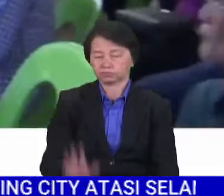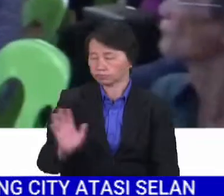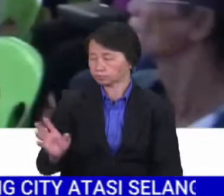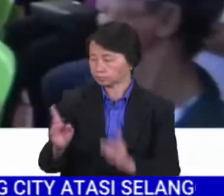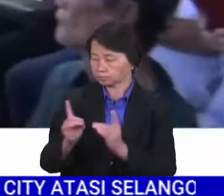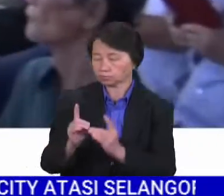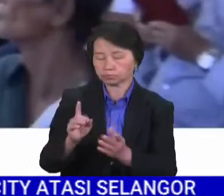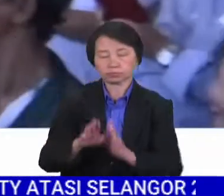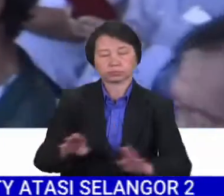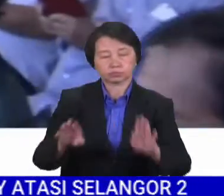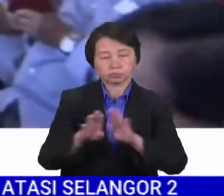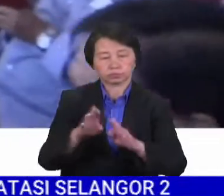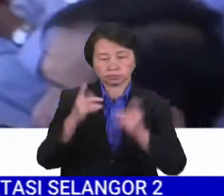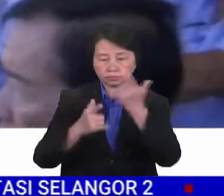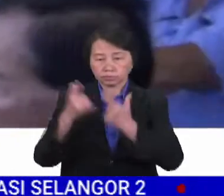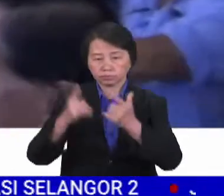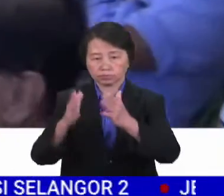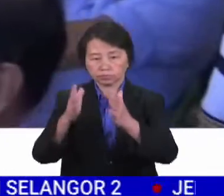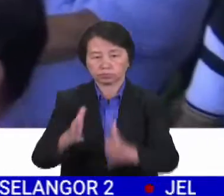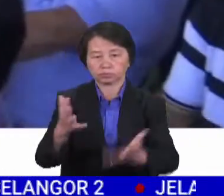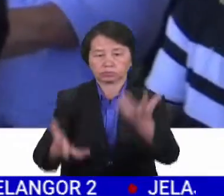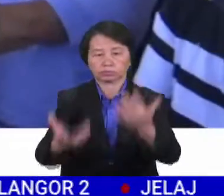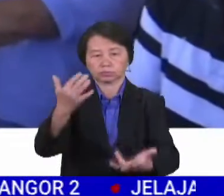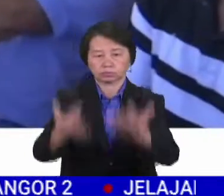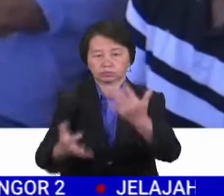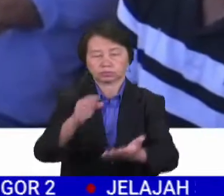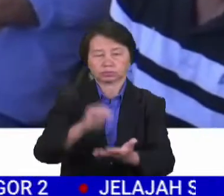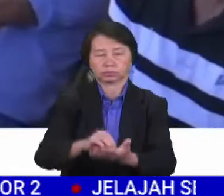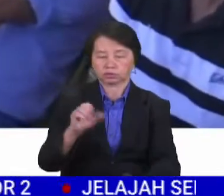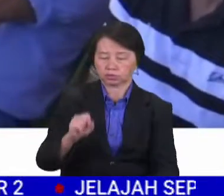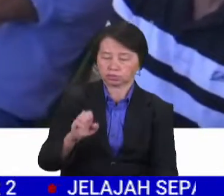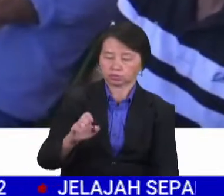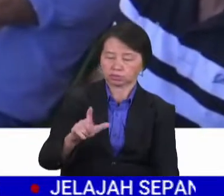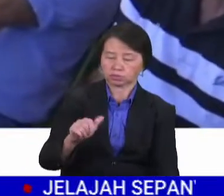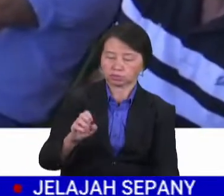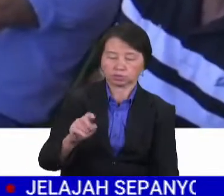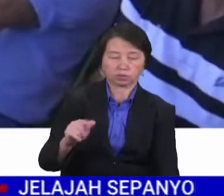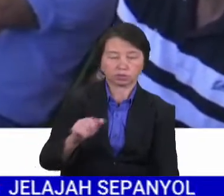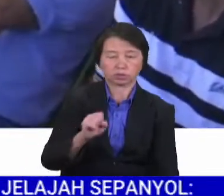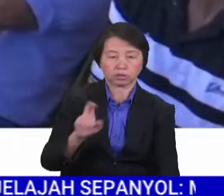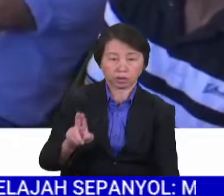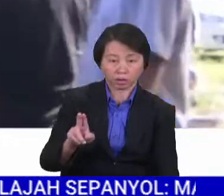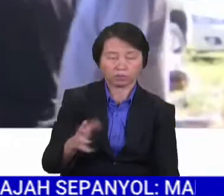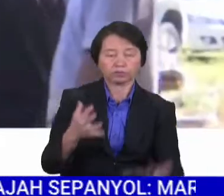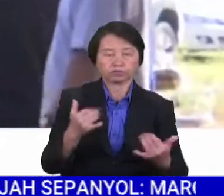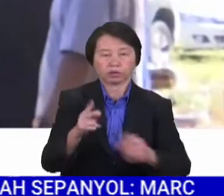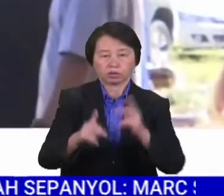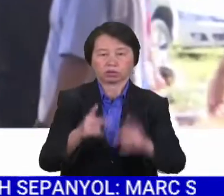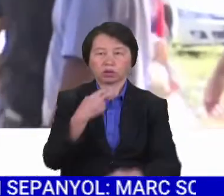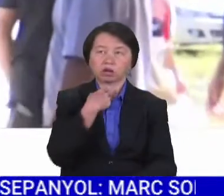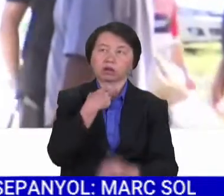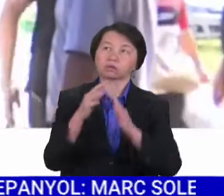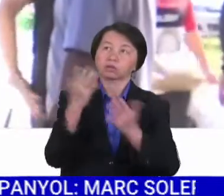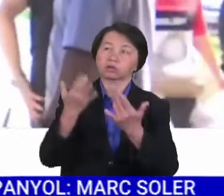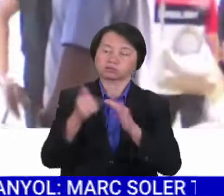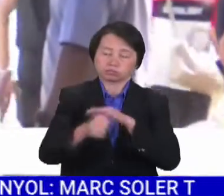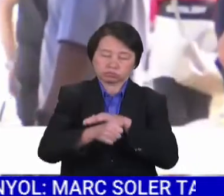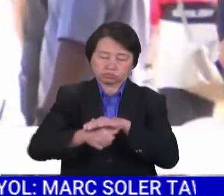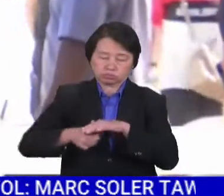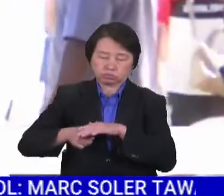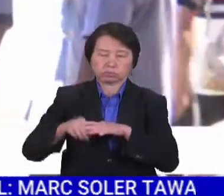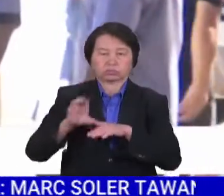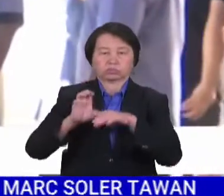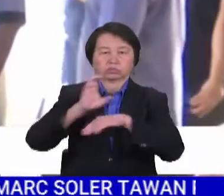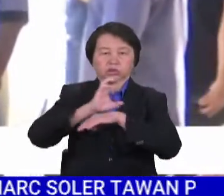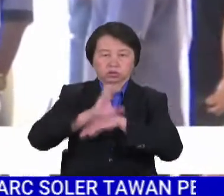ditemui pemerintah-swasta melawat mangsa kebakaran di Selangor beliau memberitahu bahwa masa ini penduduk yang tinggi jasperindo sementara di